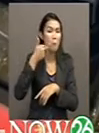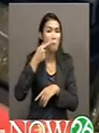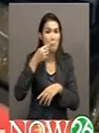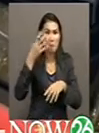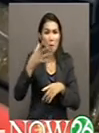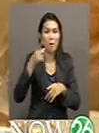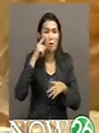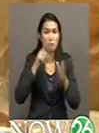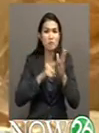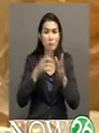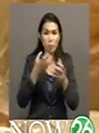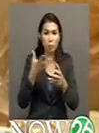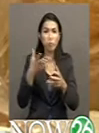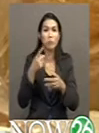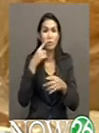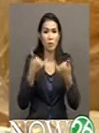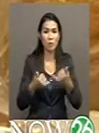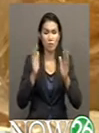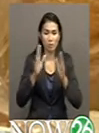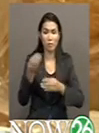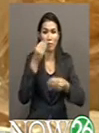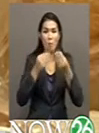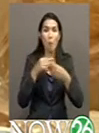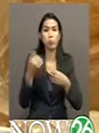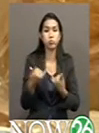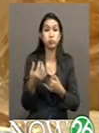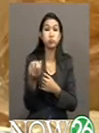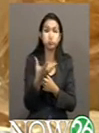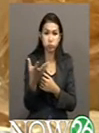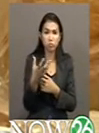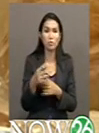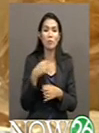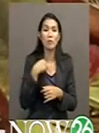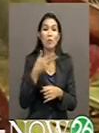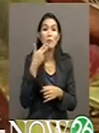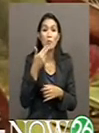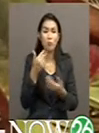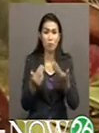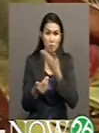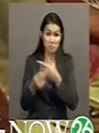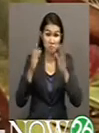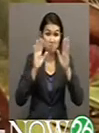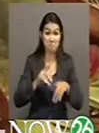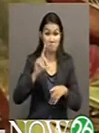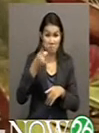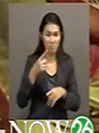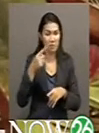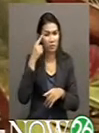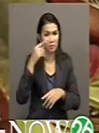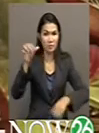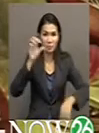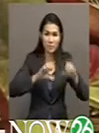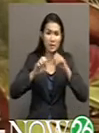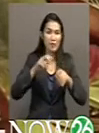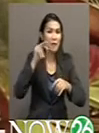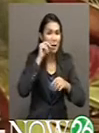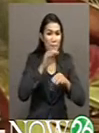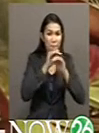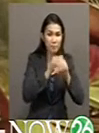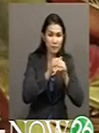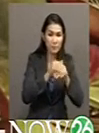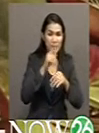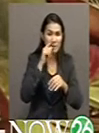และแคลอรี่สูงซึ่งส่งผลให้ผู้บริโภคเป็นโรคอ้วนมากขึ้นโดยขนมไหว้พระจันทร์สูตรใหม่นี้จะใช้ส่วนผสมอย่างน้ำกะทิ